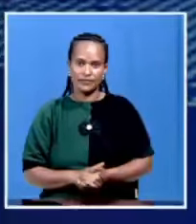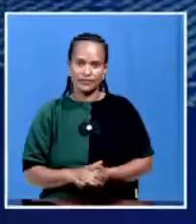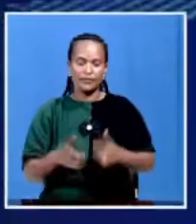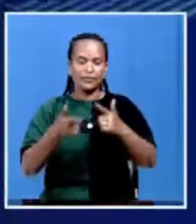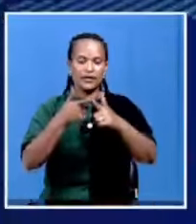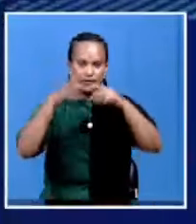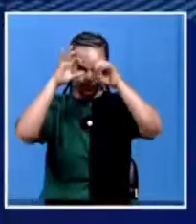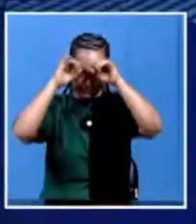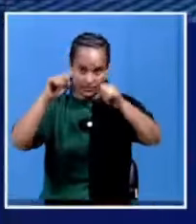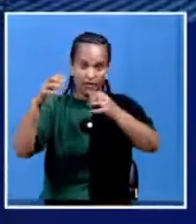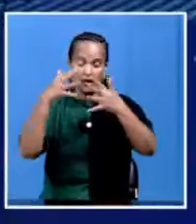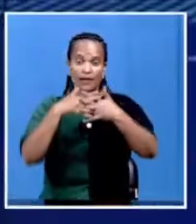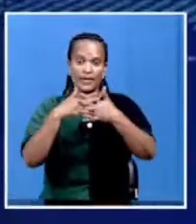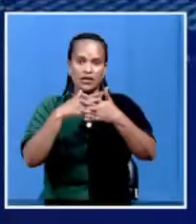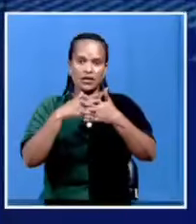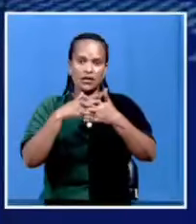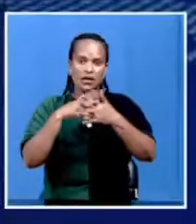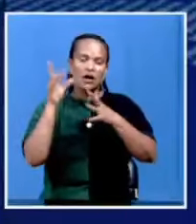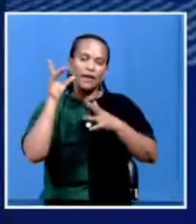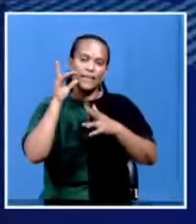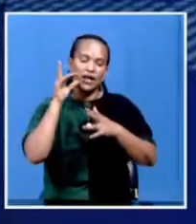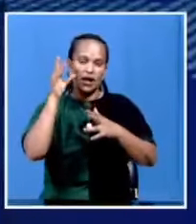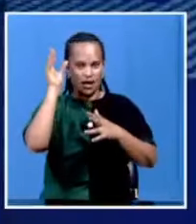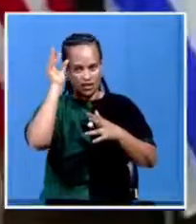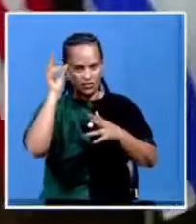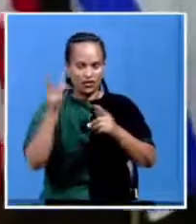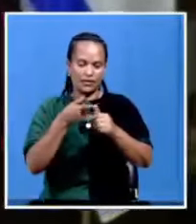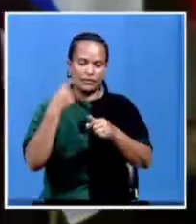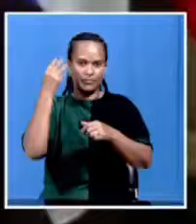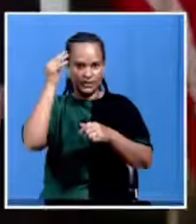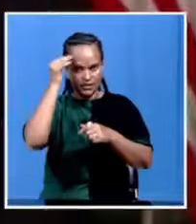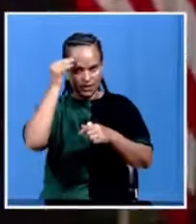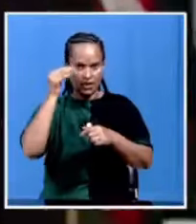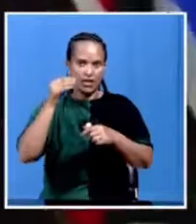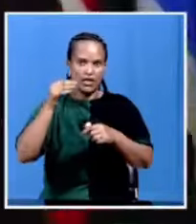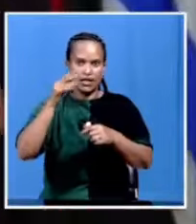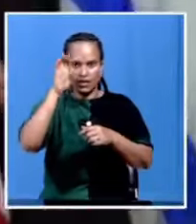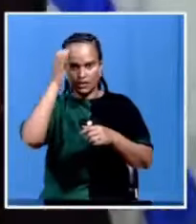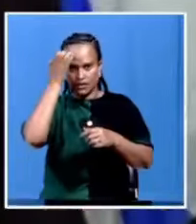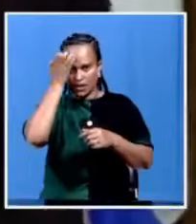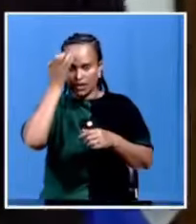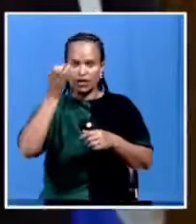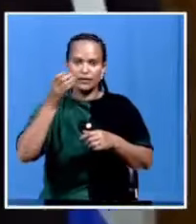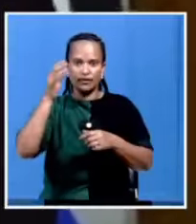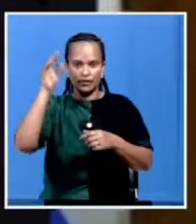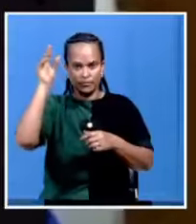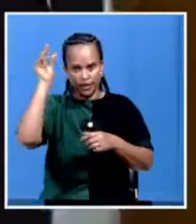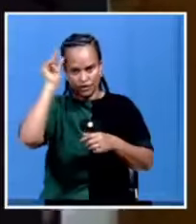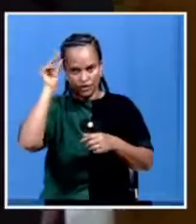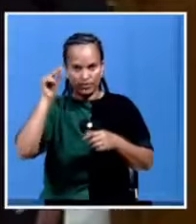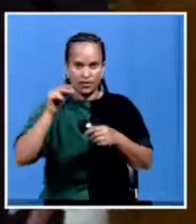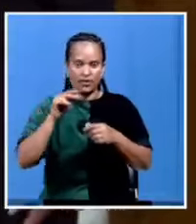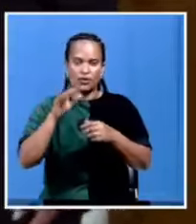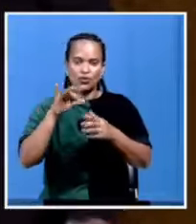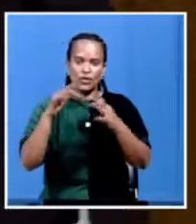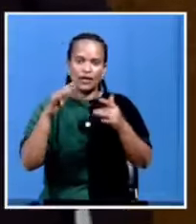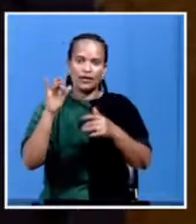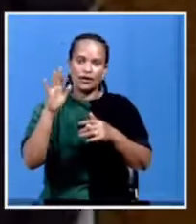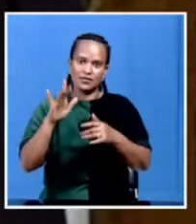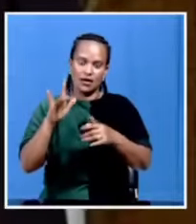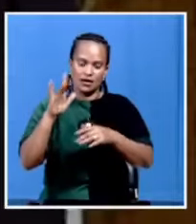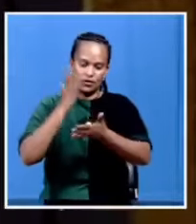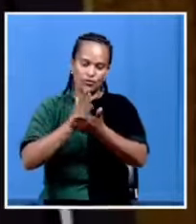مكتل بريزيدنت أمريكا كاميلا هاريس نقدم أي مينستر إسرائيل بنجامين نتانياهو كوينات غازا دو كبل صويعنا